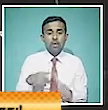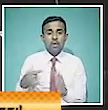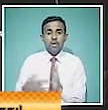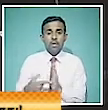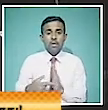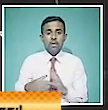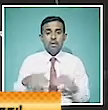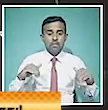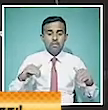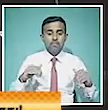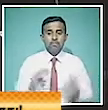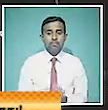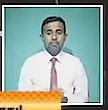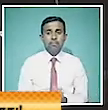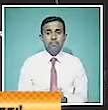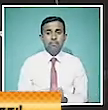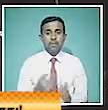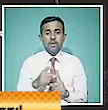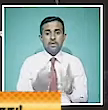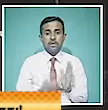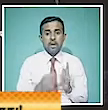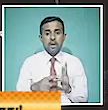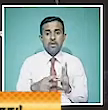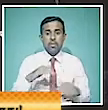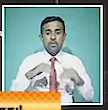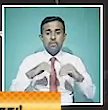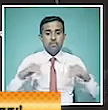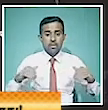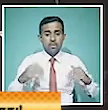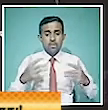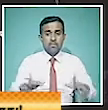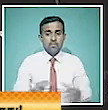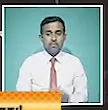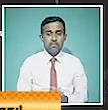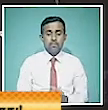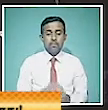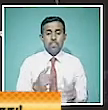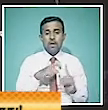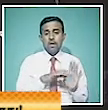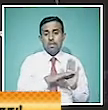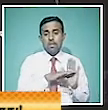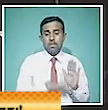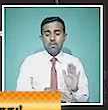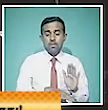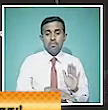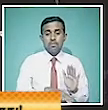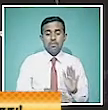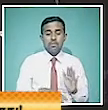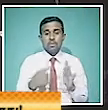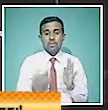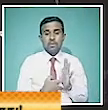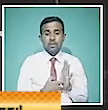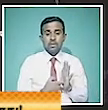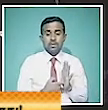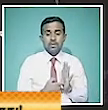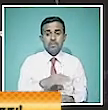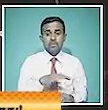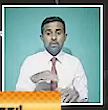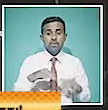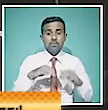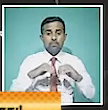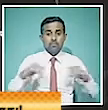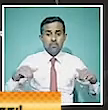அவர்களுக்கு பிரித்து கொடுக்கப்பட்டது. அக்கரைப்பற்று தெற்கிலே பிரித்து கொடுக்கப்பட்டது, திருக்கோவிலுக்கு ஏஜியே டிவிஷனும் கொடுக்கப்பட்டது. அதே